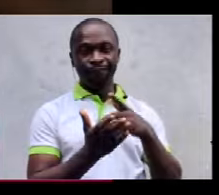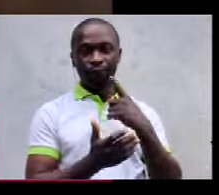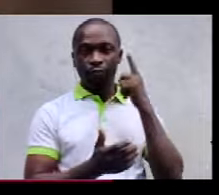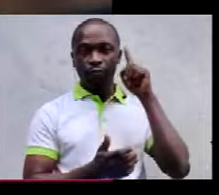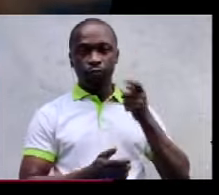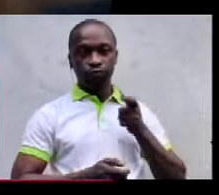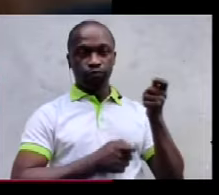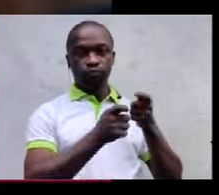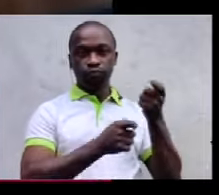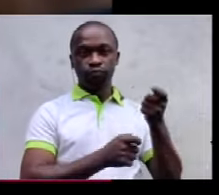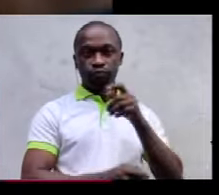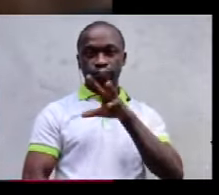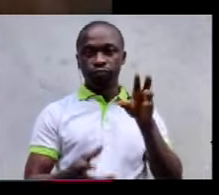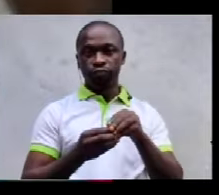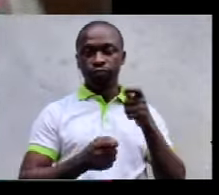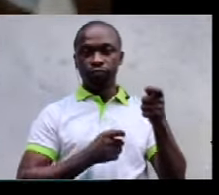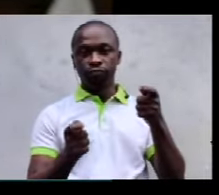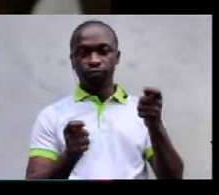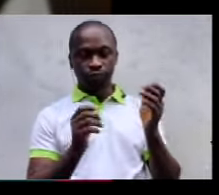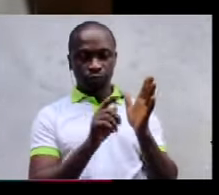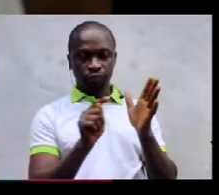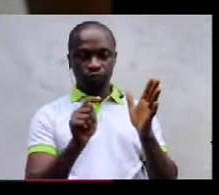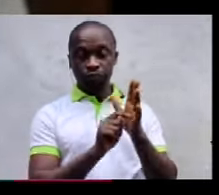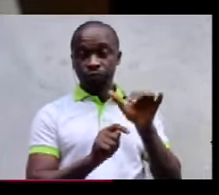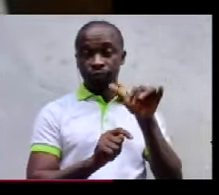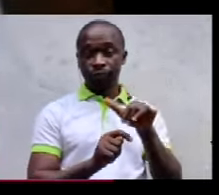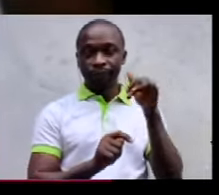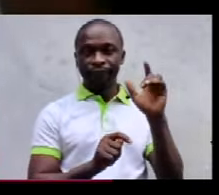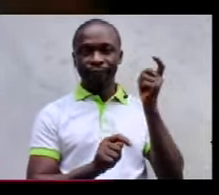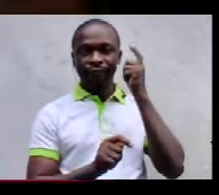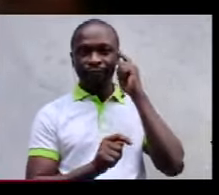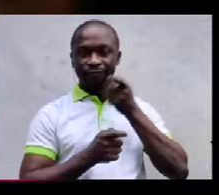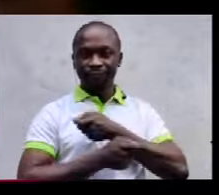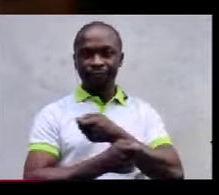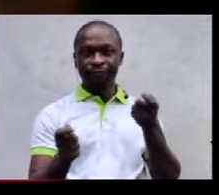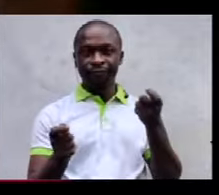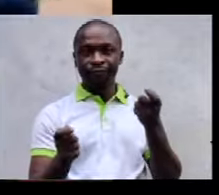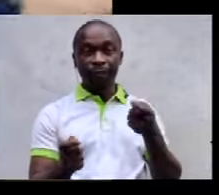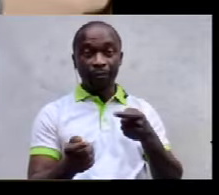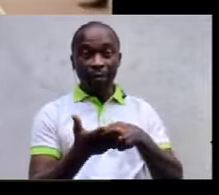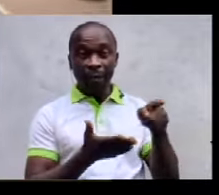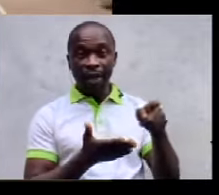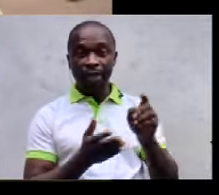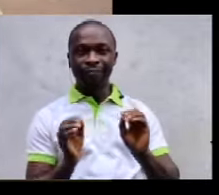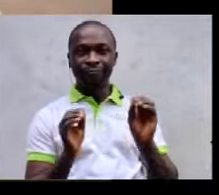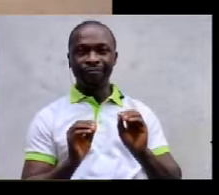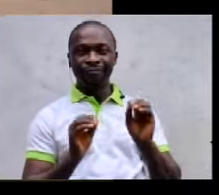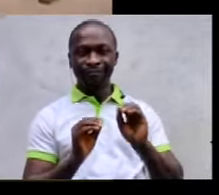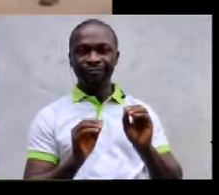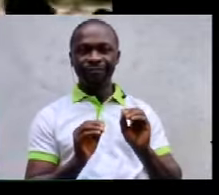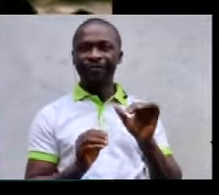doses de vaccins pour la période allant de février à mai 2021. Le gouvernement compte le rendre gratuit suivant les différents